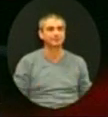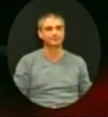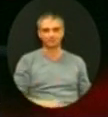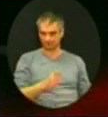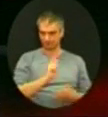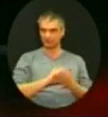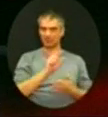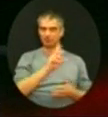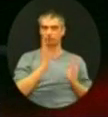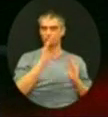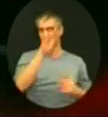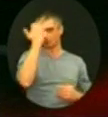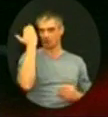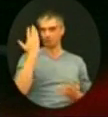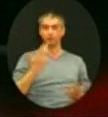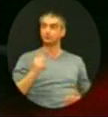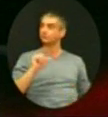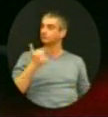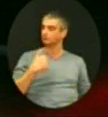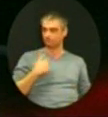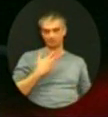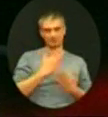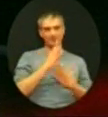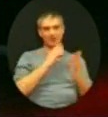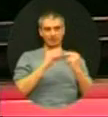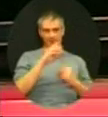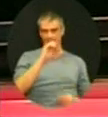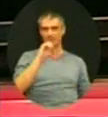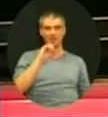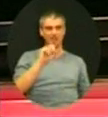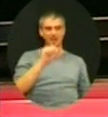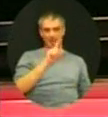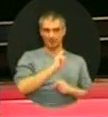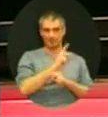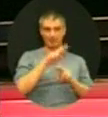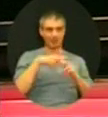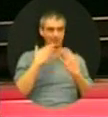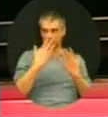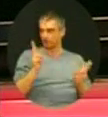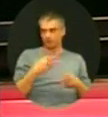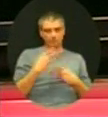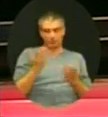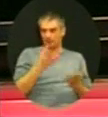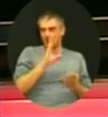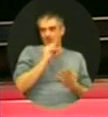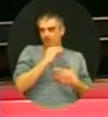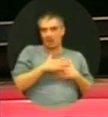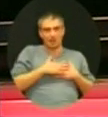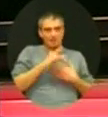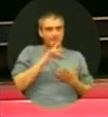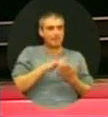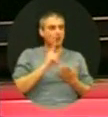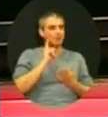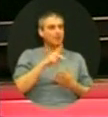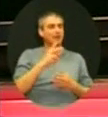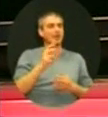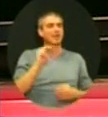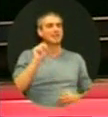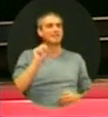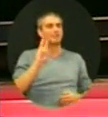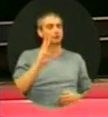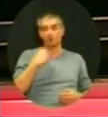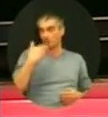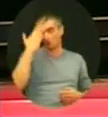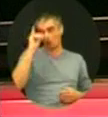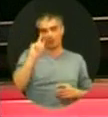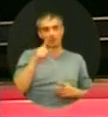זה כתב אישום מאוד חמור, אני חייבת לומר. קודם כל, אני דיברתי עם מאיה אקרמן ביידר מיד אחרי הדיון, כי אי אפשר היה, היא דיברה על מקום שנקרא נווה שוון, מקום שאני